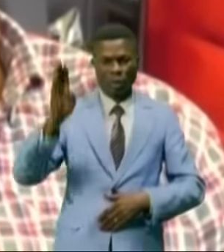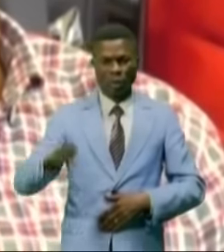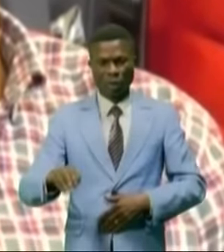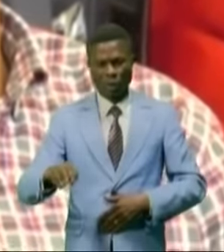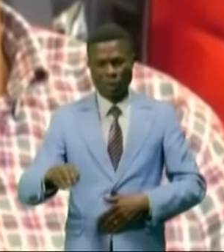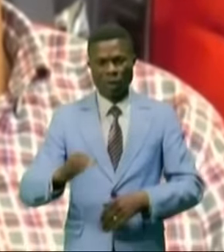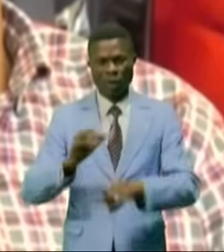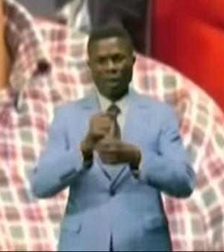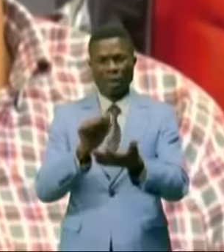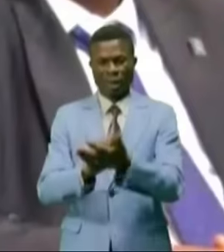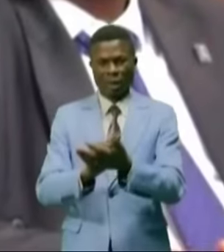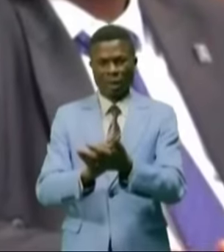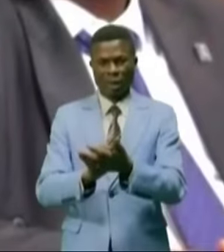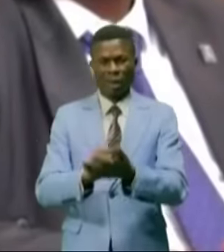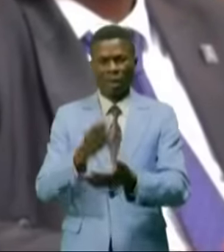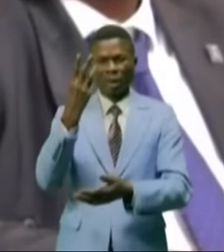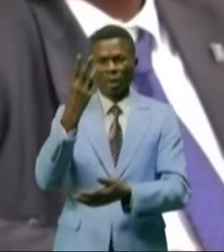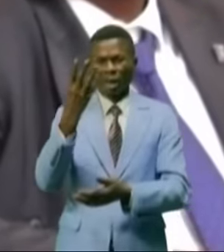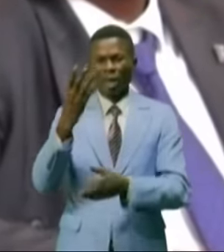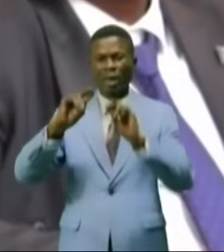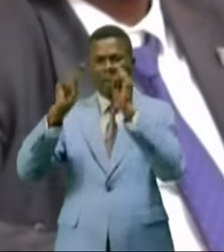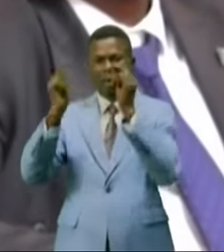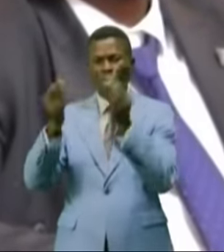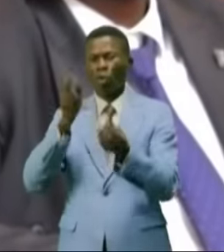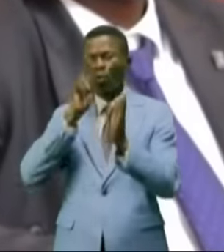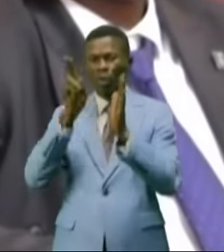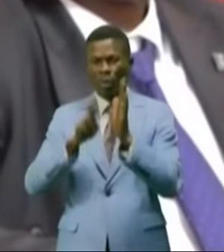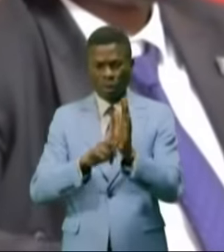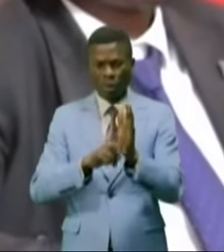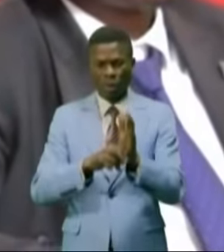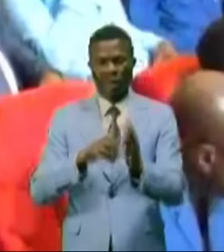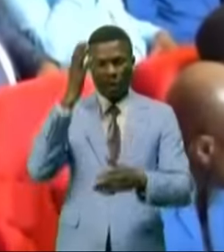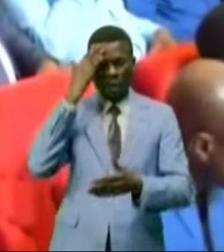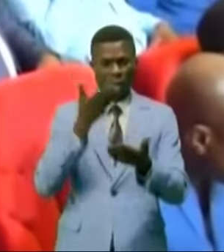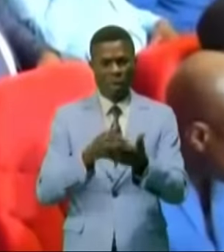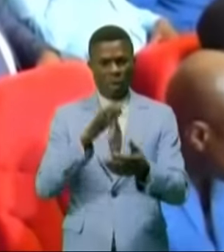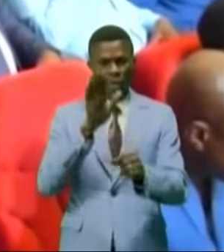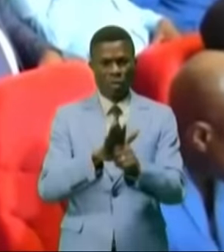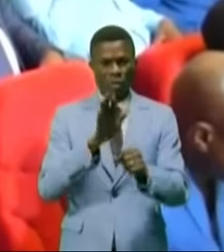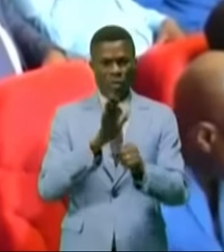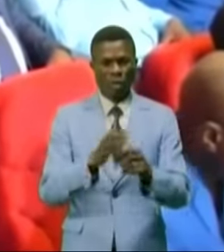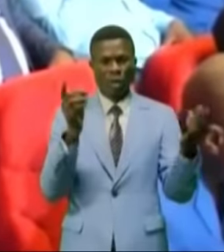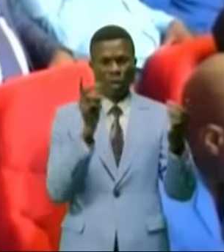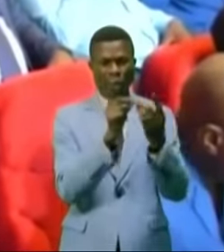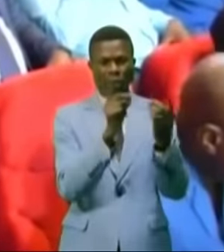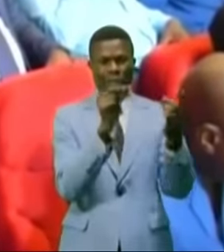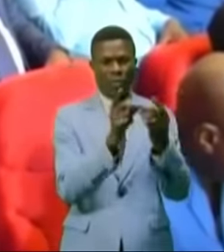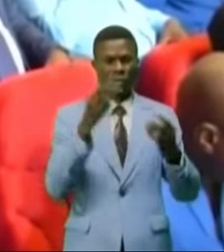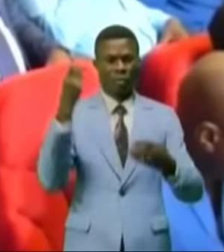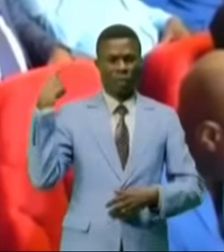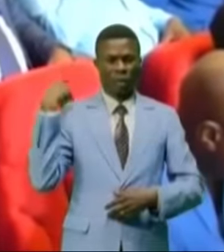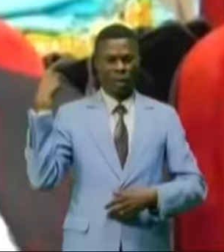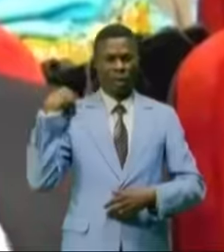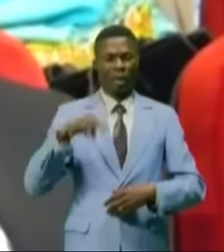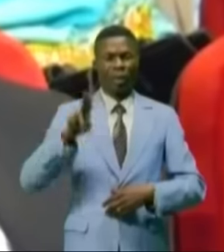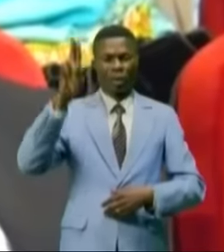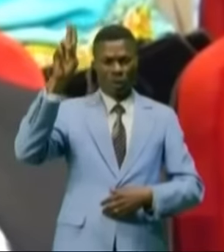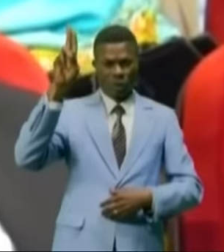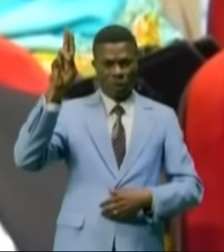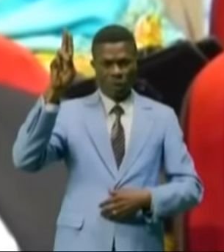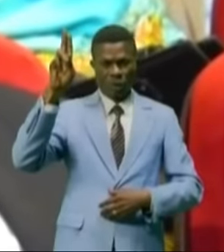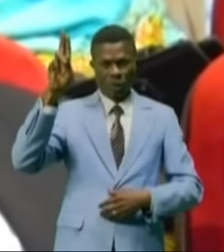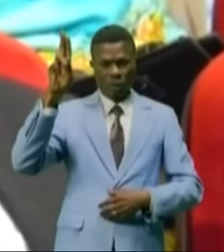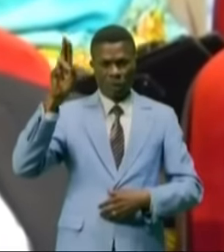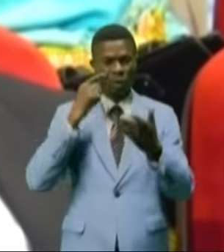composeront aussi 4 groupes parlementaires. Il faut noter qu'il y a plusieurs rapprochements avec l'UDPS constatés, la CRD